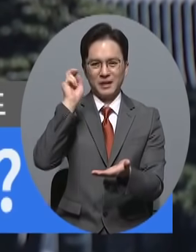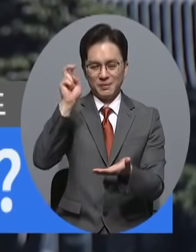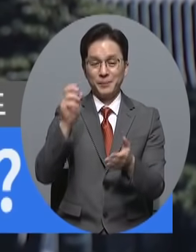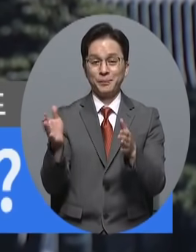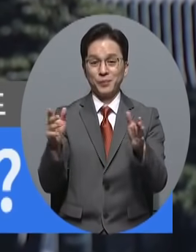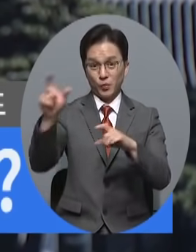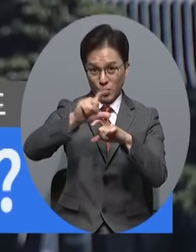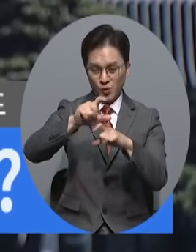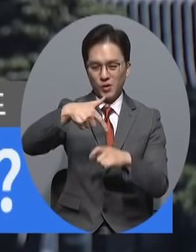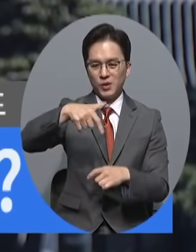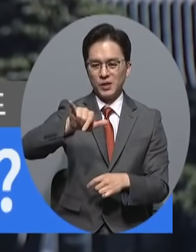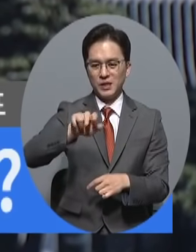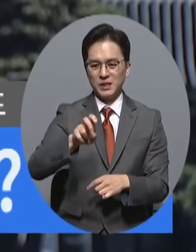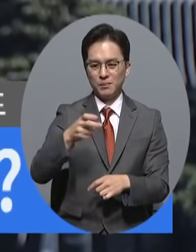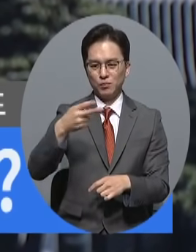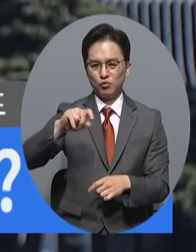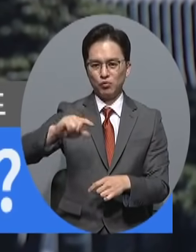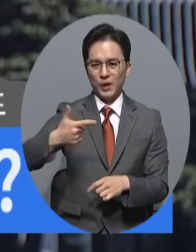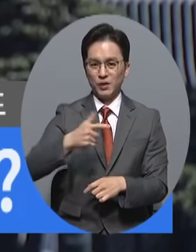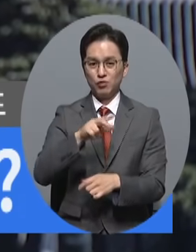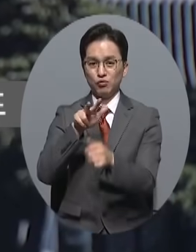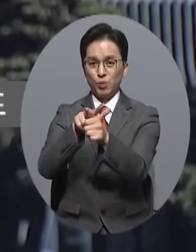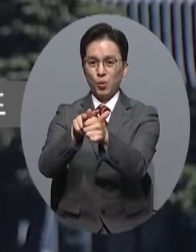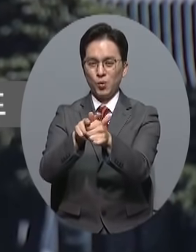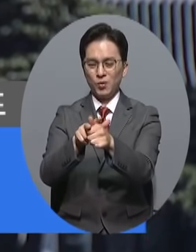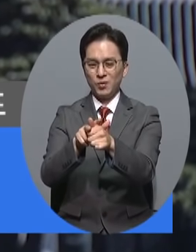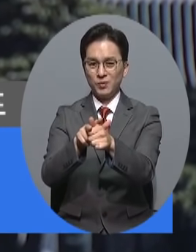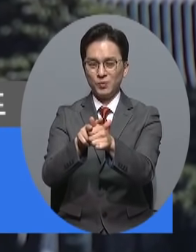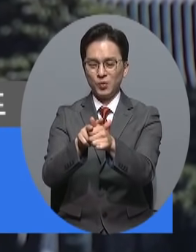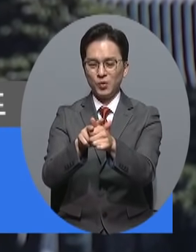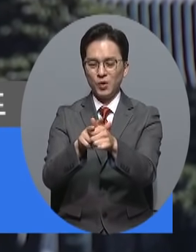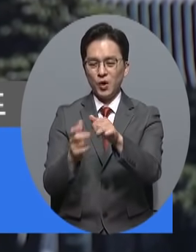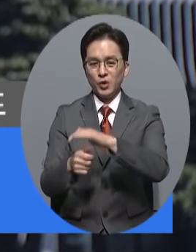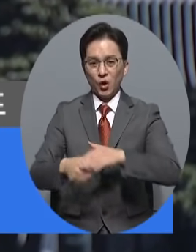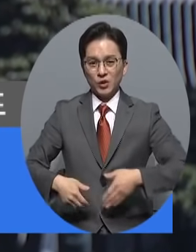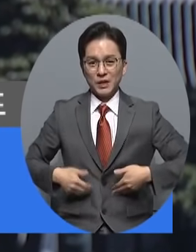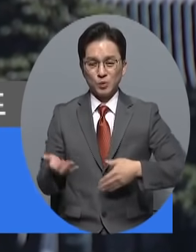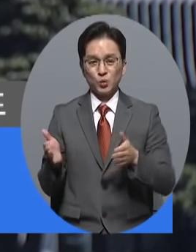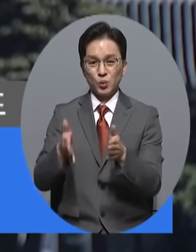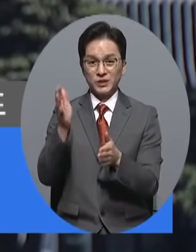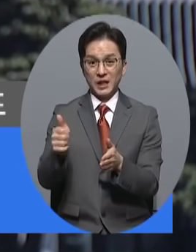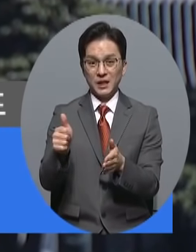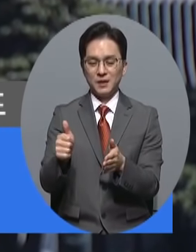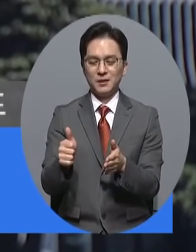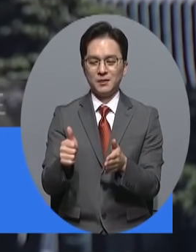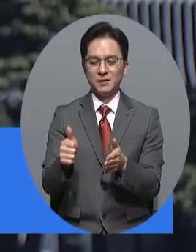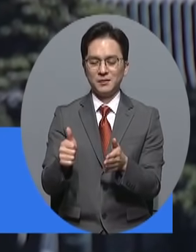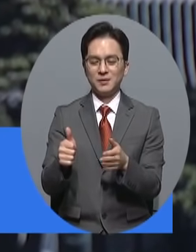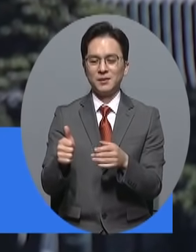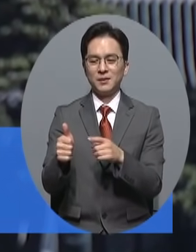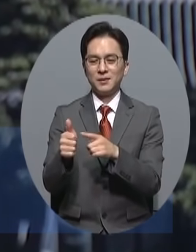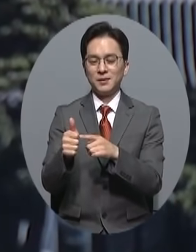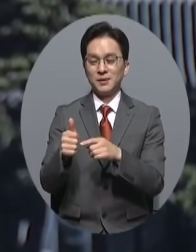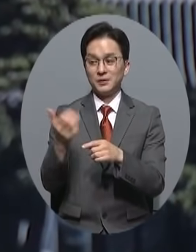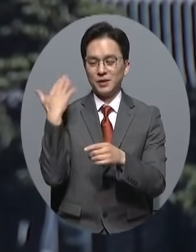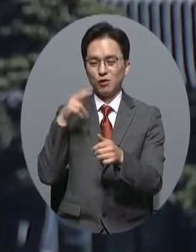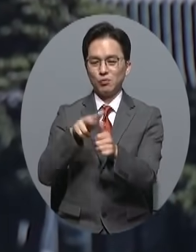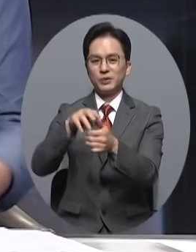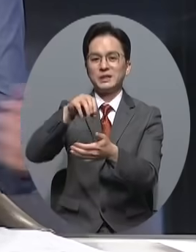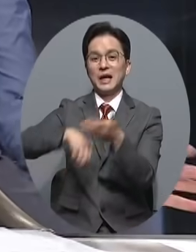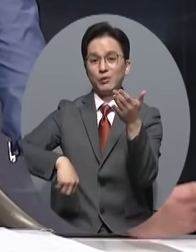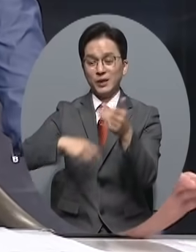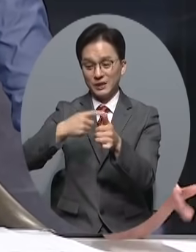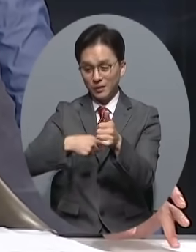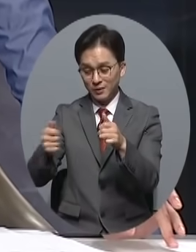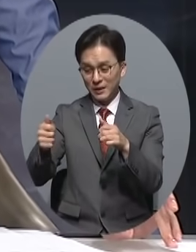했기 때문에 그런 영향이 있어서 2차 슈퍼에서도 가반수를 달성하지 않을까 이렇게 예측합니다. 그렇군요. 네, 대장동 의혹을 두고